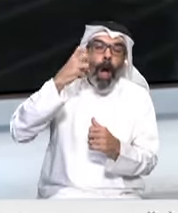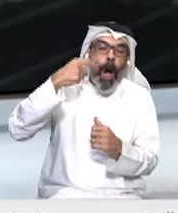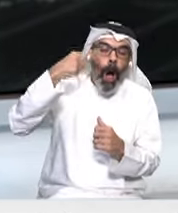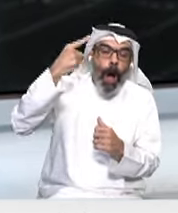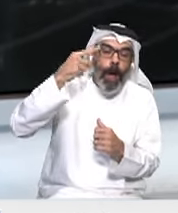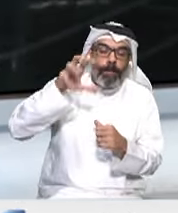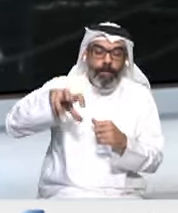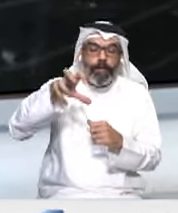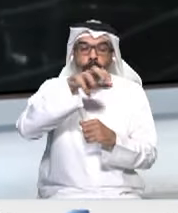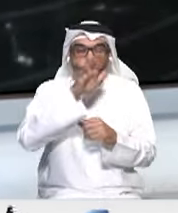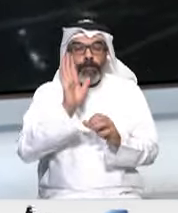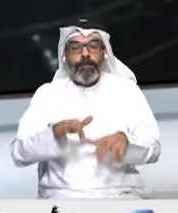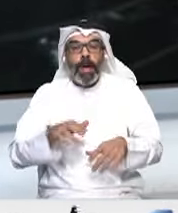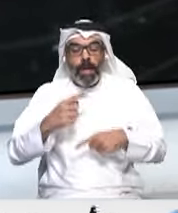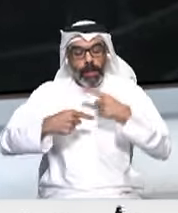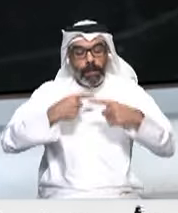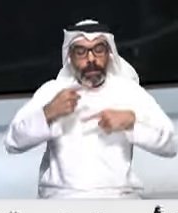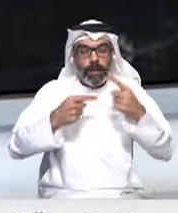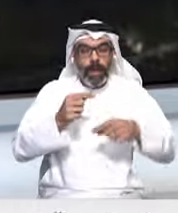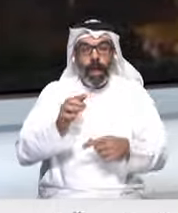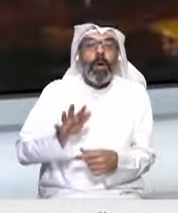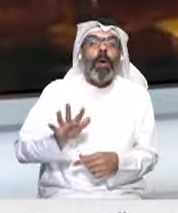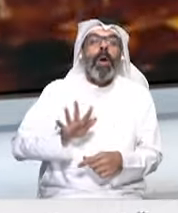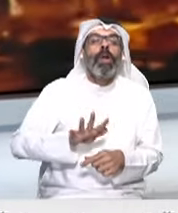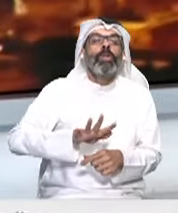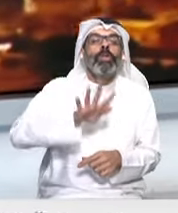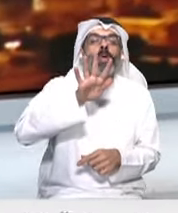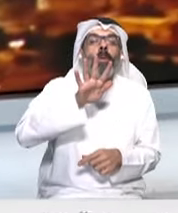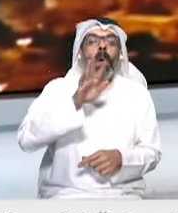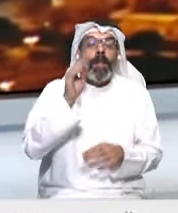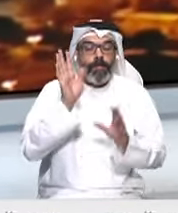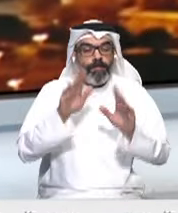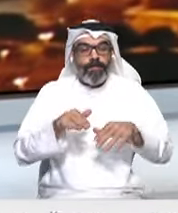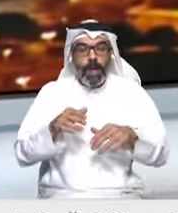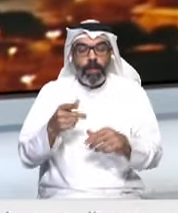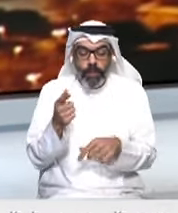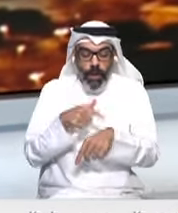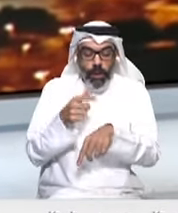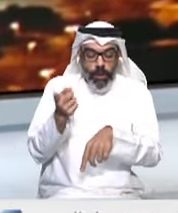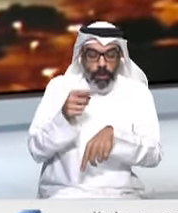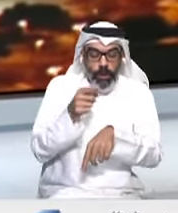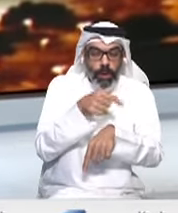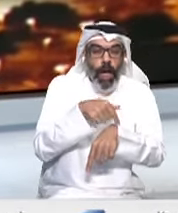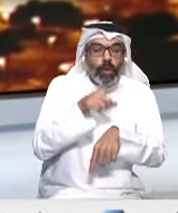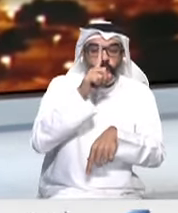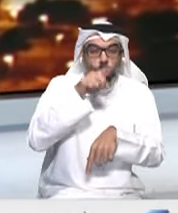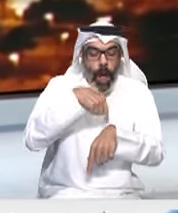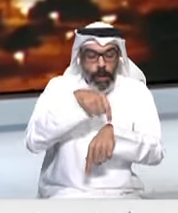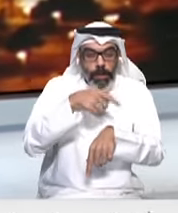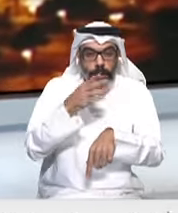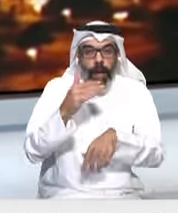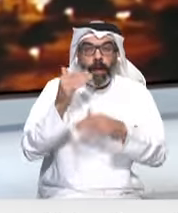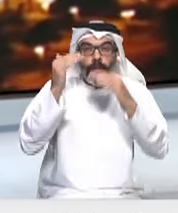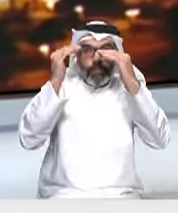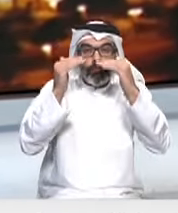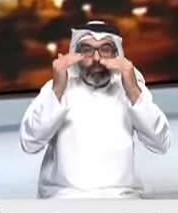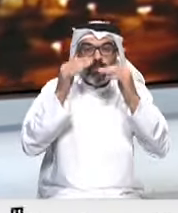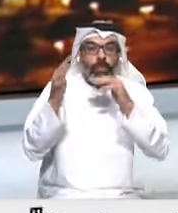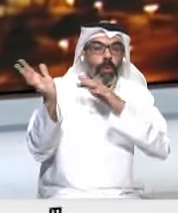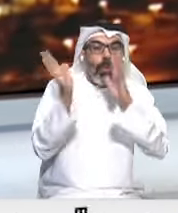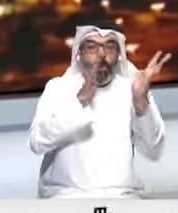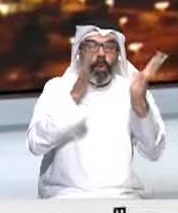المناطق، استمرار في الرياح الشمالية الغربية المعتدلة، ولكن إن شاء الله خلال الساعات القليلة القادمة تبدأ هناك نشاط في